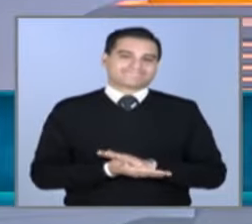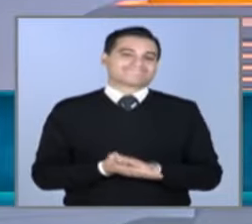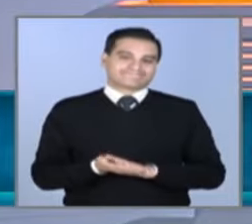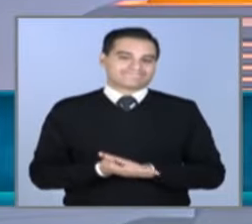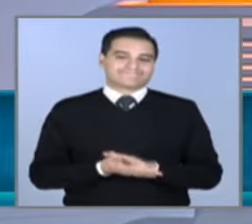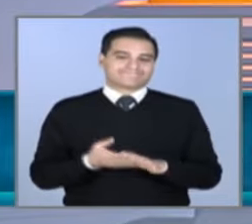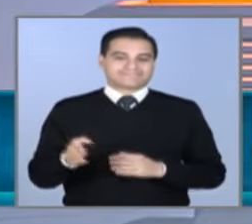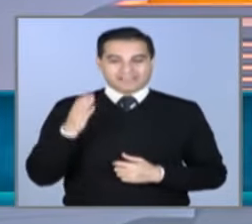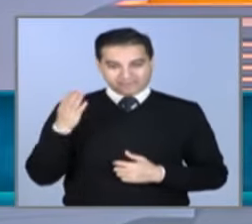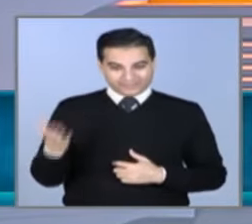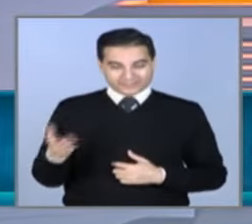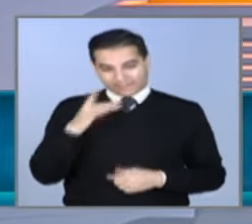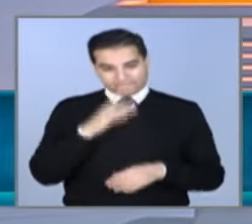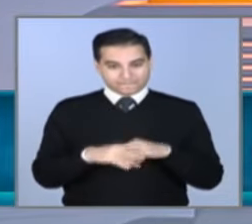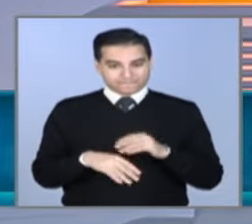في إجابة؟